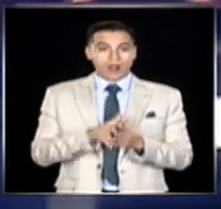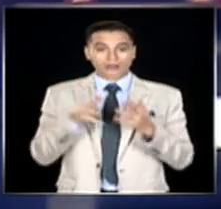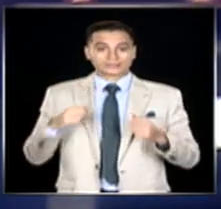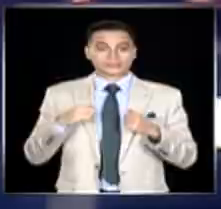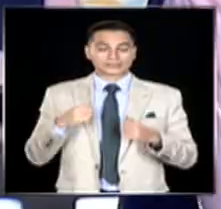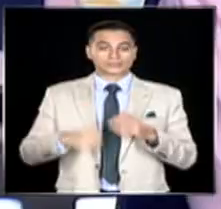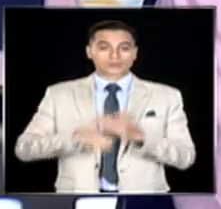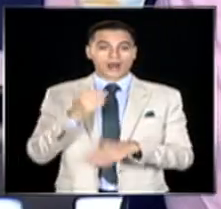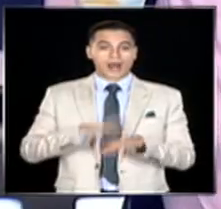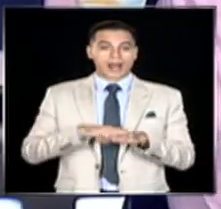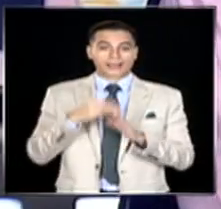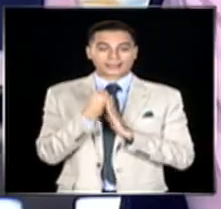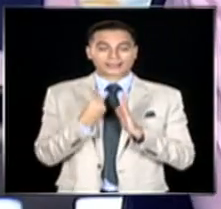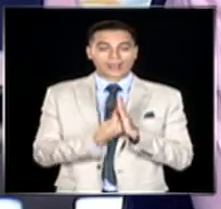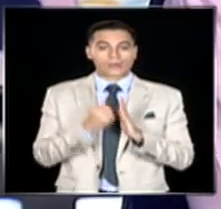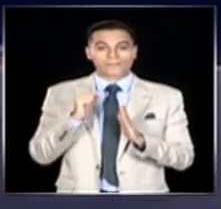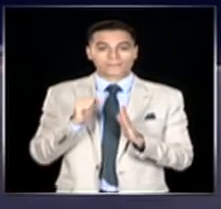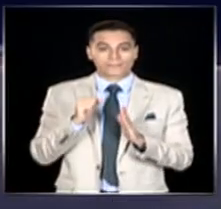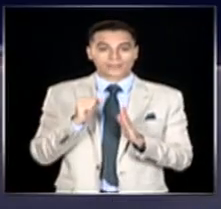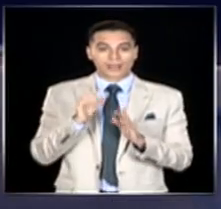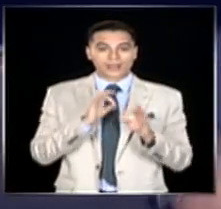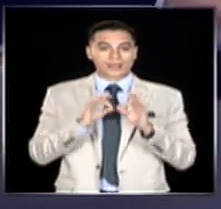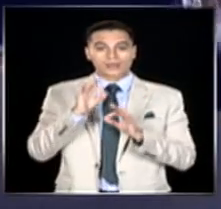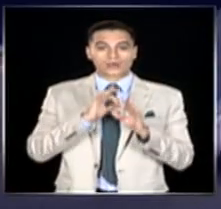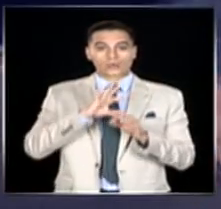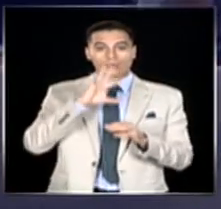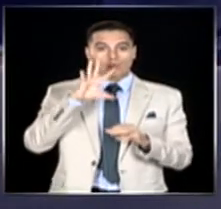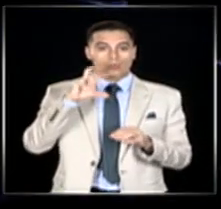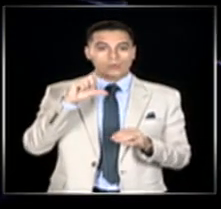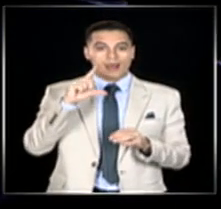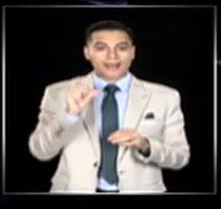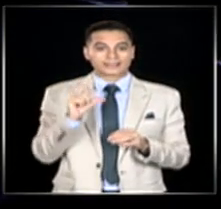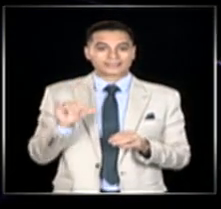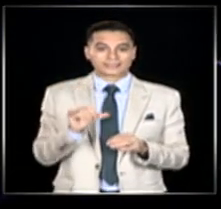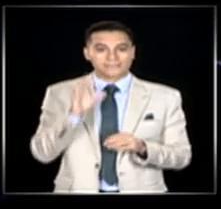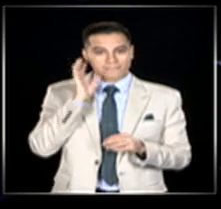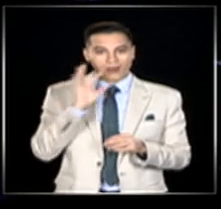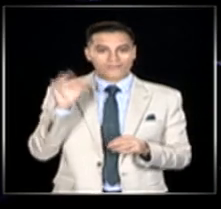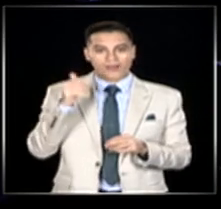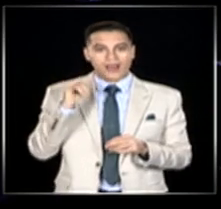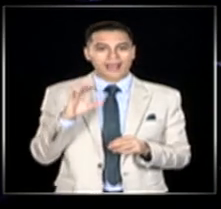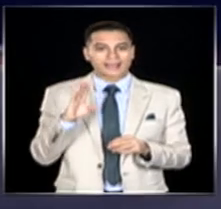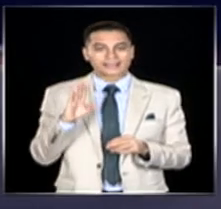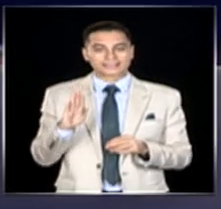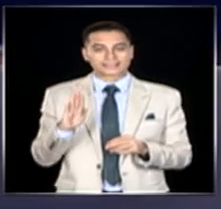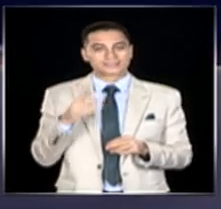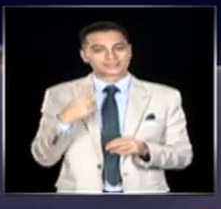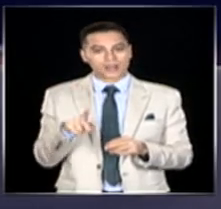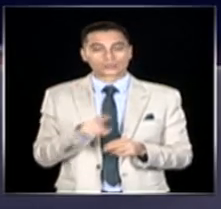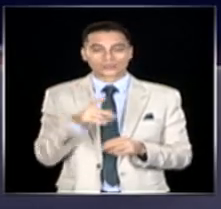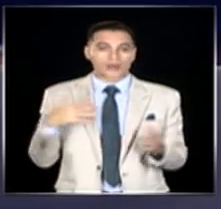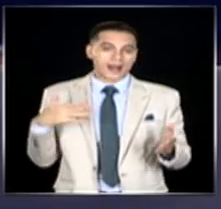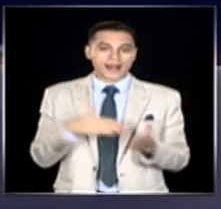على الدوري الهولندي لكره القدم؟ اياكس. بص الولاد كلهم اياكس اياكس اياكس. والسؤال